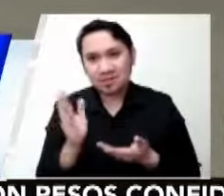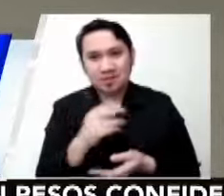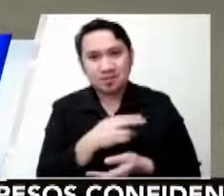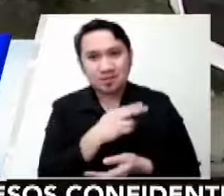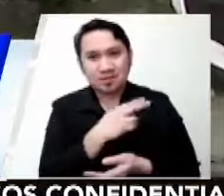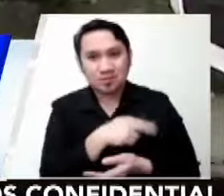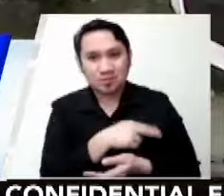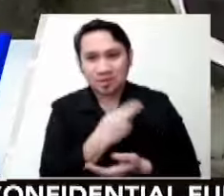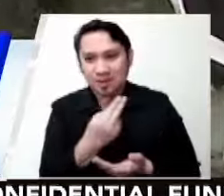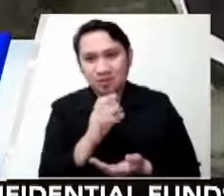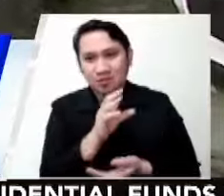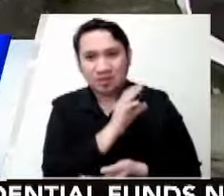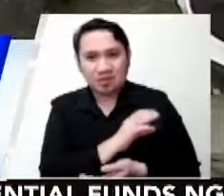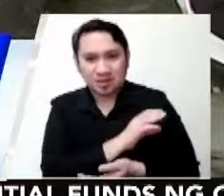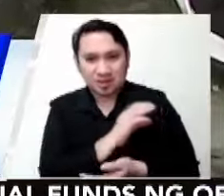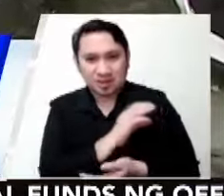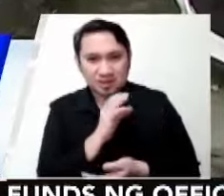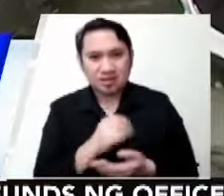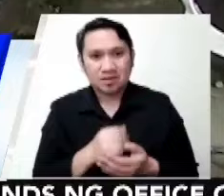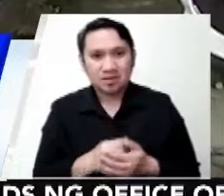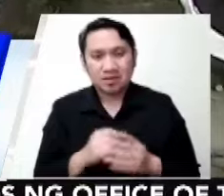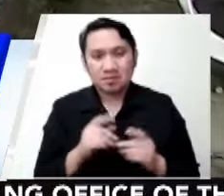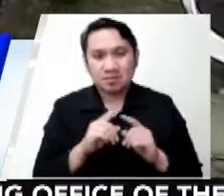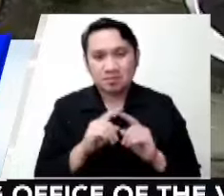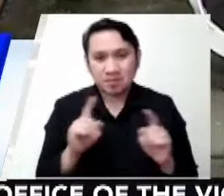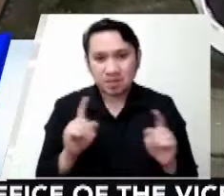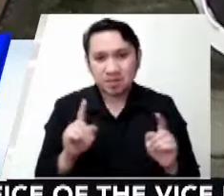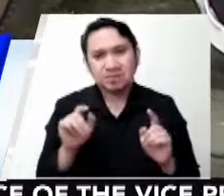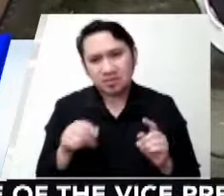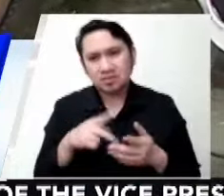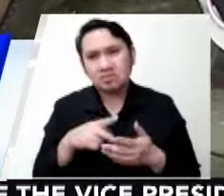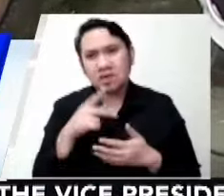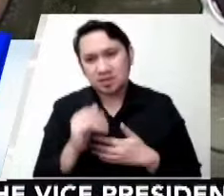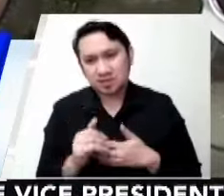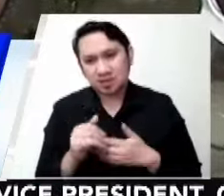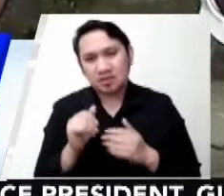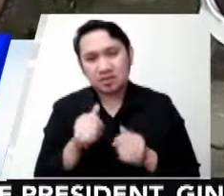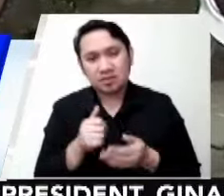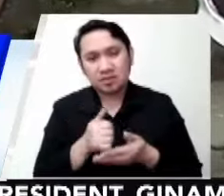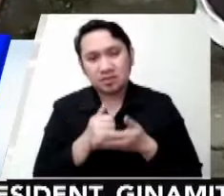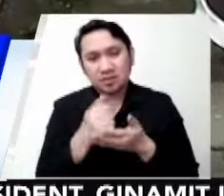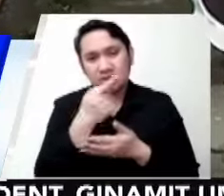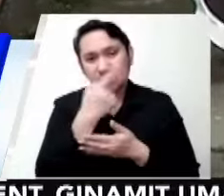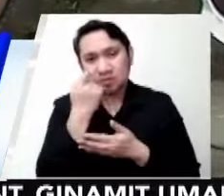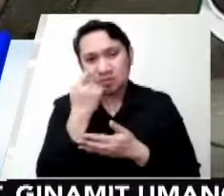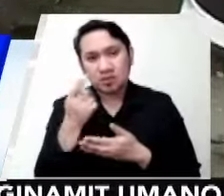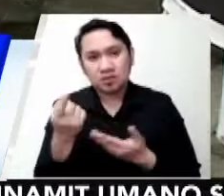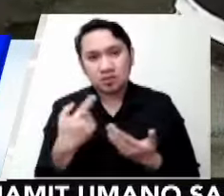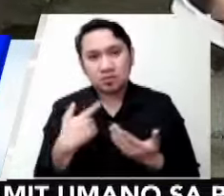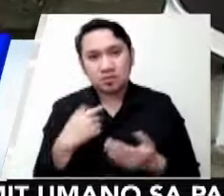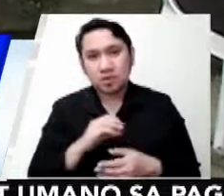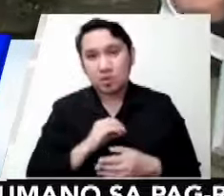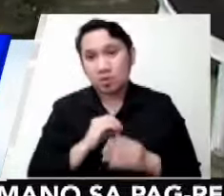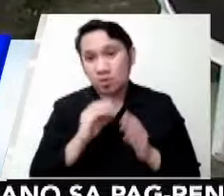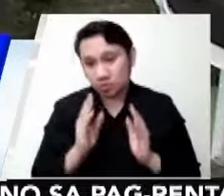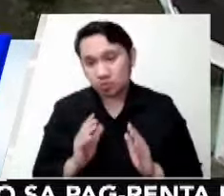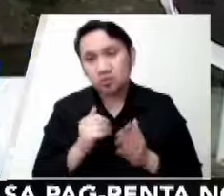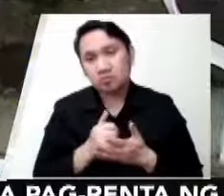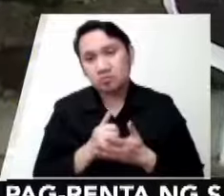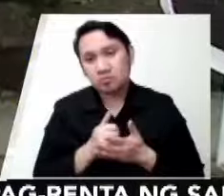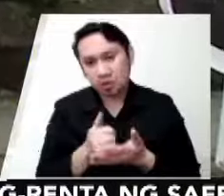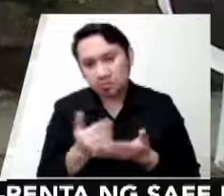itong klase ng mga projects, very helpful kasi nadadagdagan yung initiative ng mga owners to take